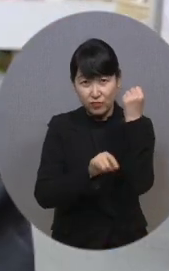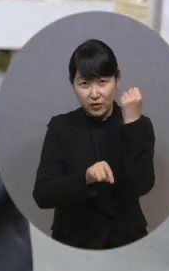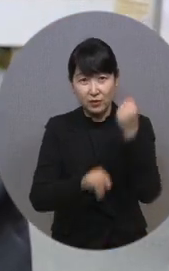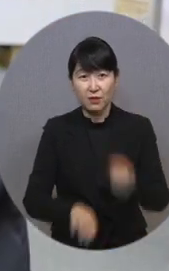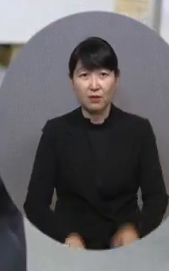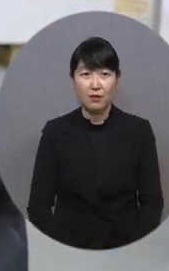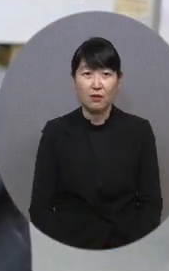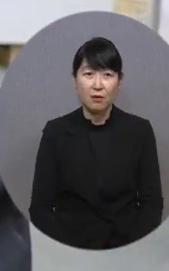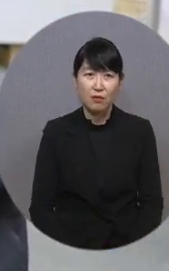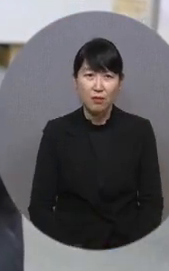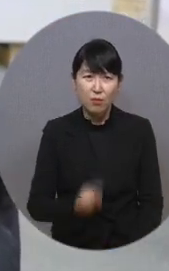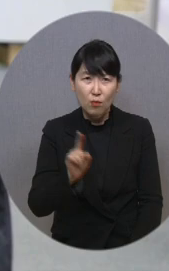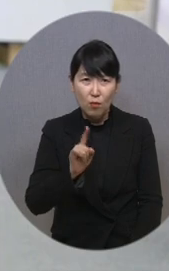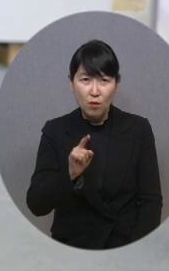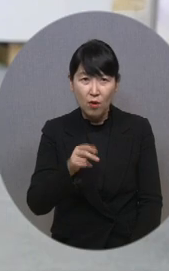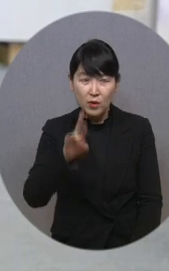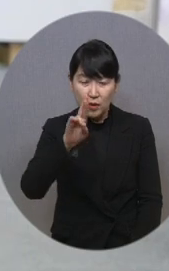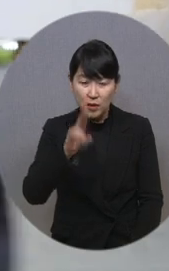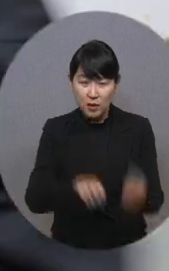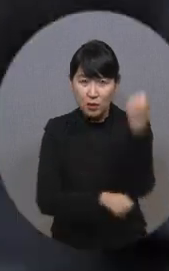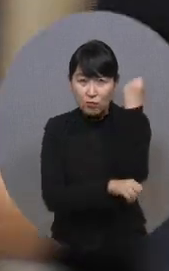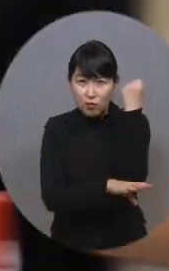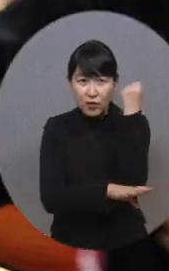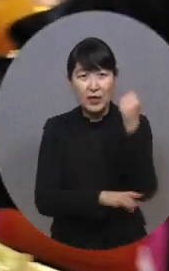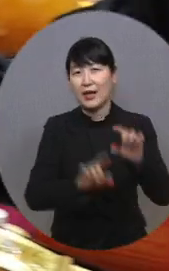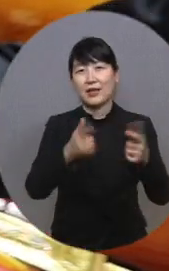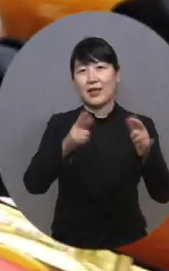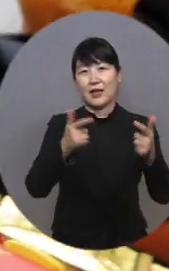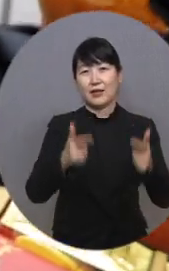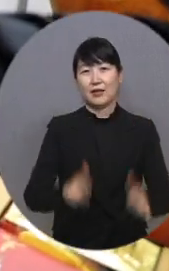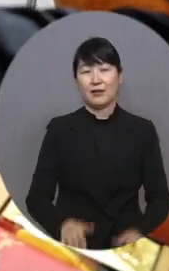이거는 지금 뭐 산삼 뿌리인가요? 아니에요.